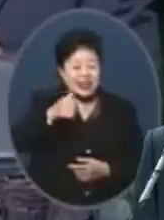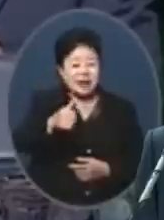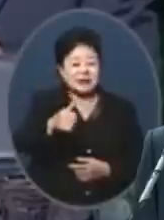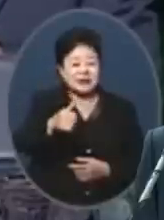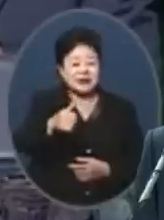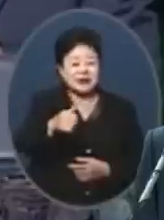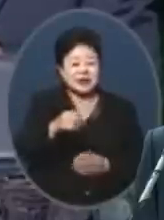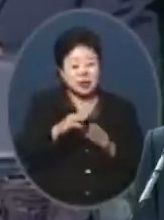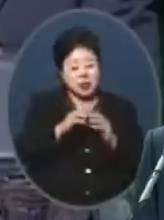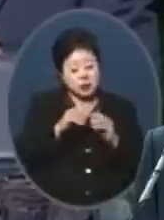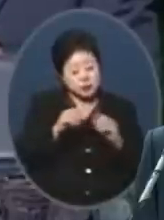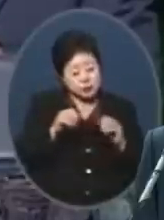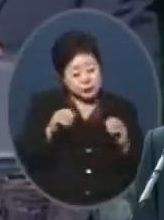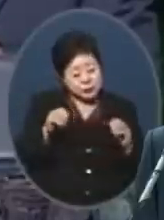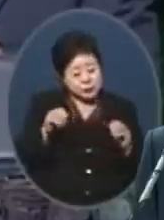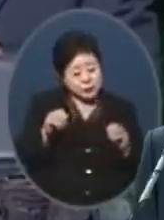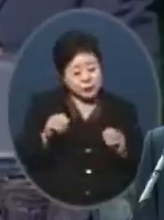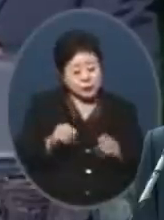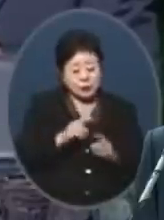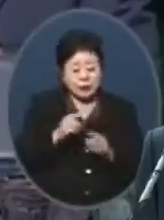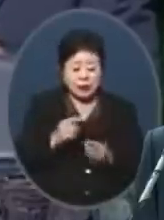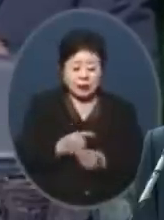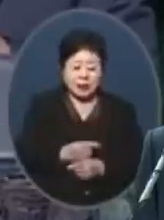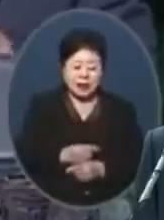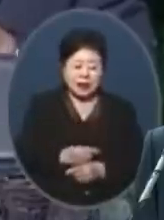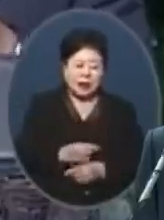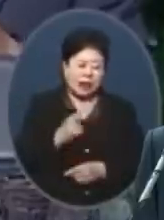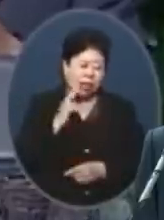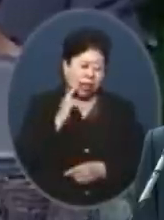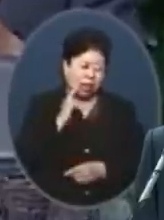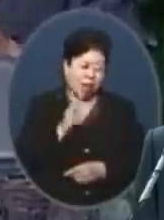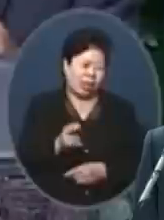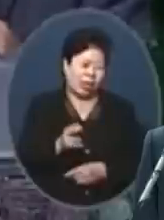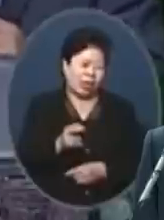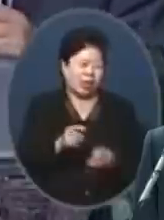남편이 부드럽게 대답해 주거든. 참 지독하다.